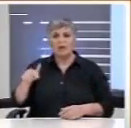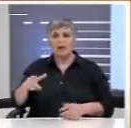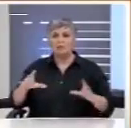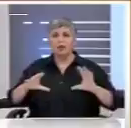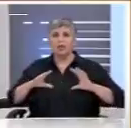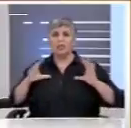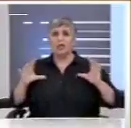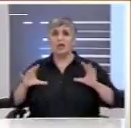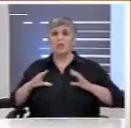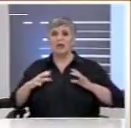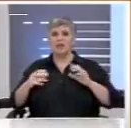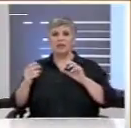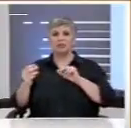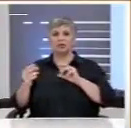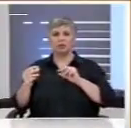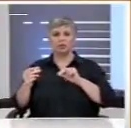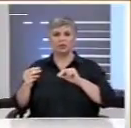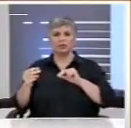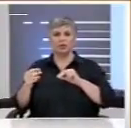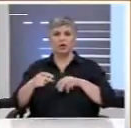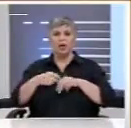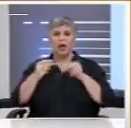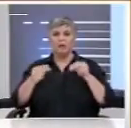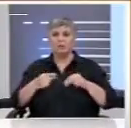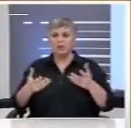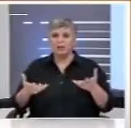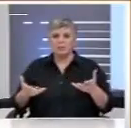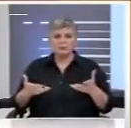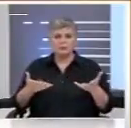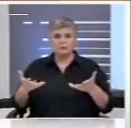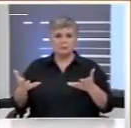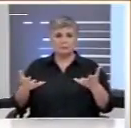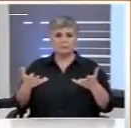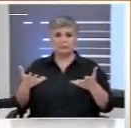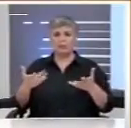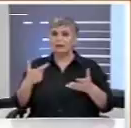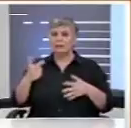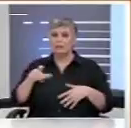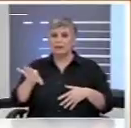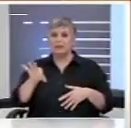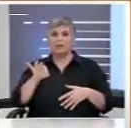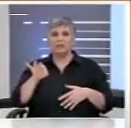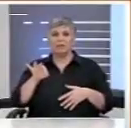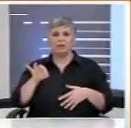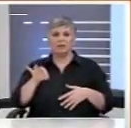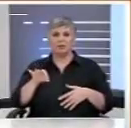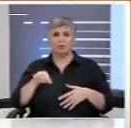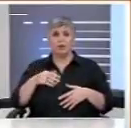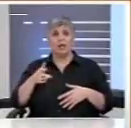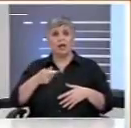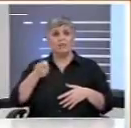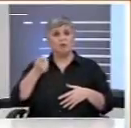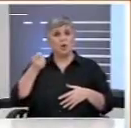κούρεμα, δεν επέτρεπε πολλές άλλες επιλογές. Και γι' αυτό πώς γινόταν να γίνει βιώσιμο το